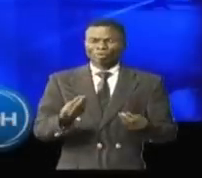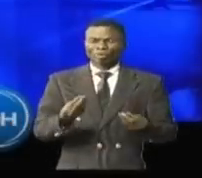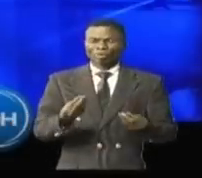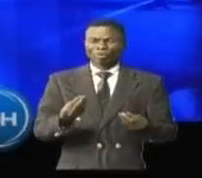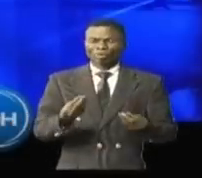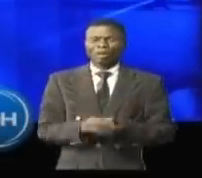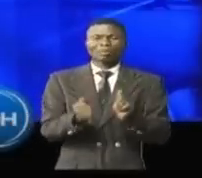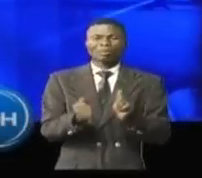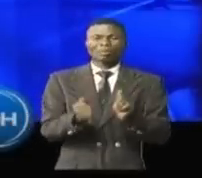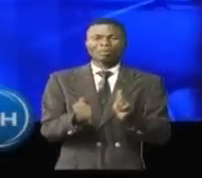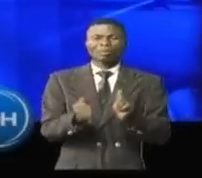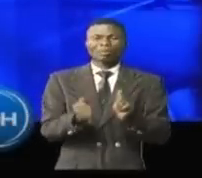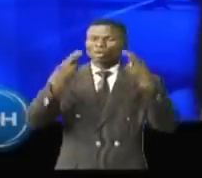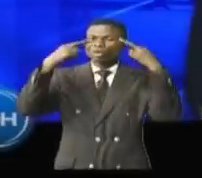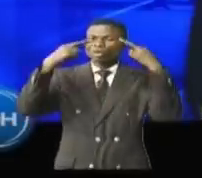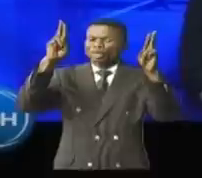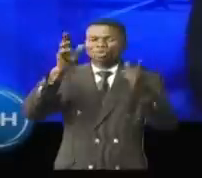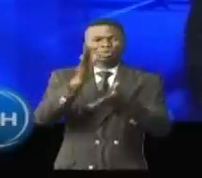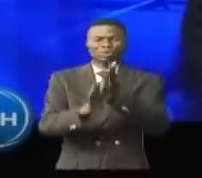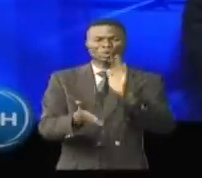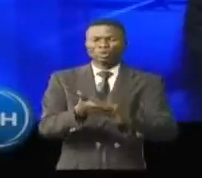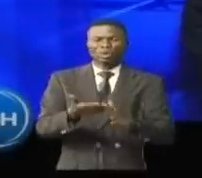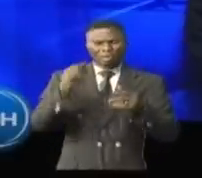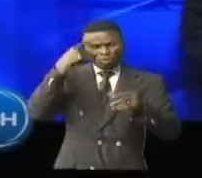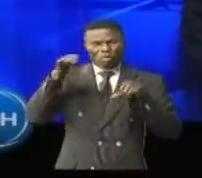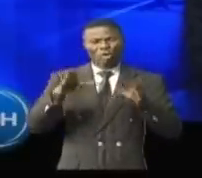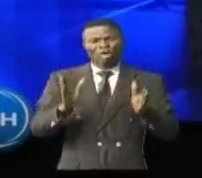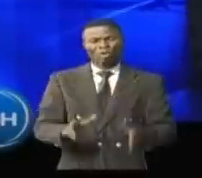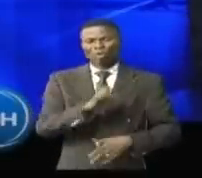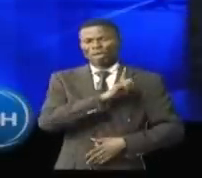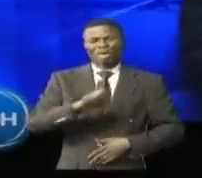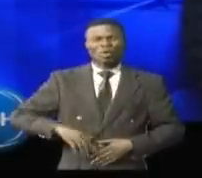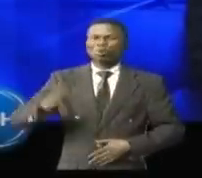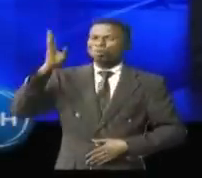pour ne pas atteindre les objectifs que les Congolais voulaient.